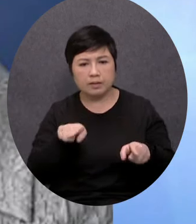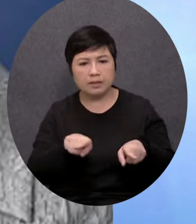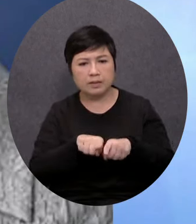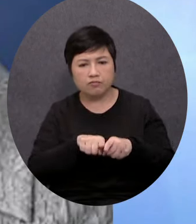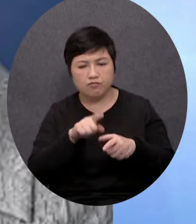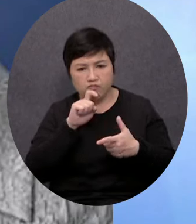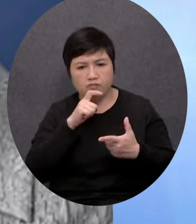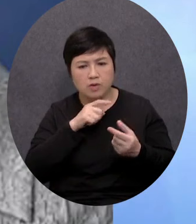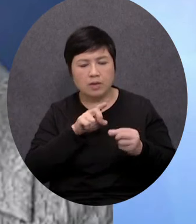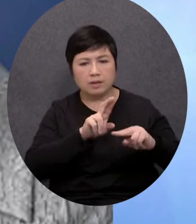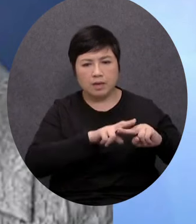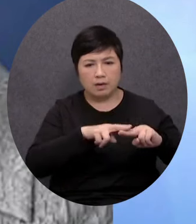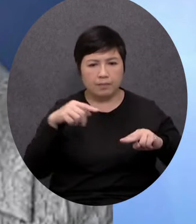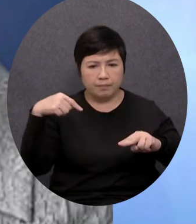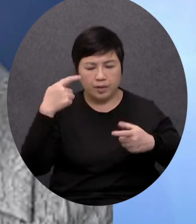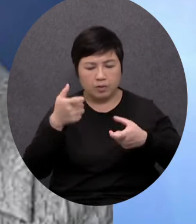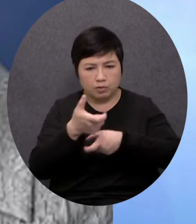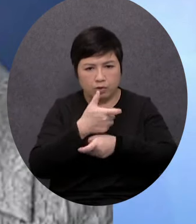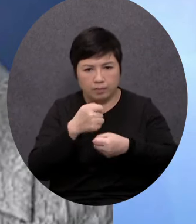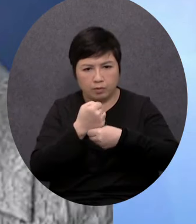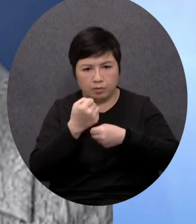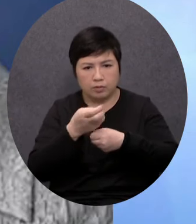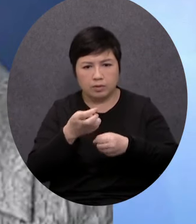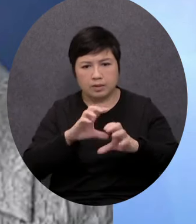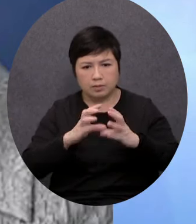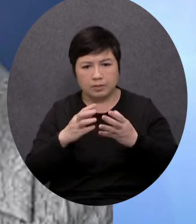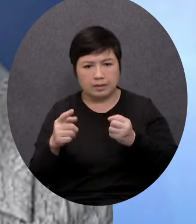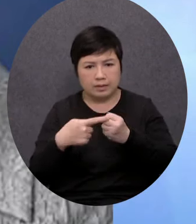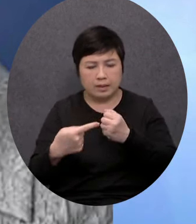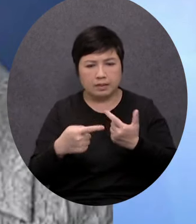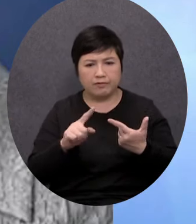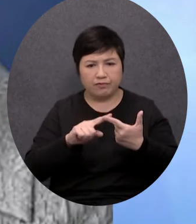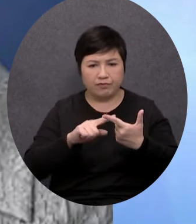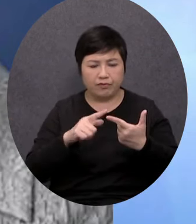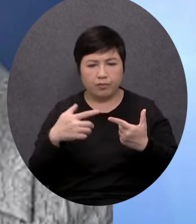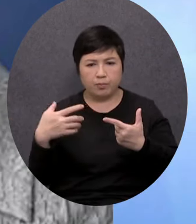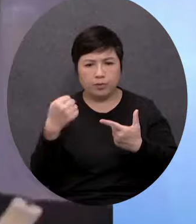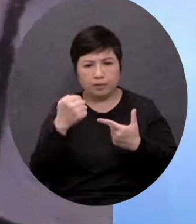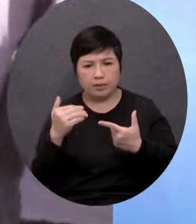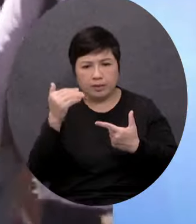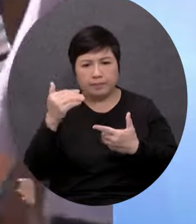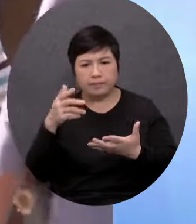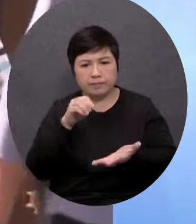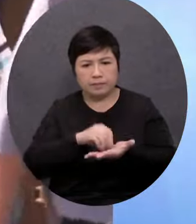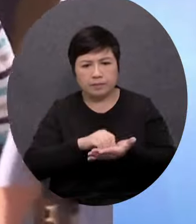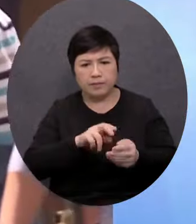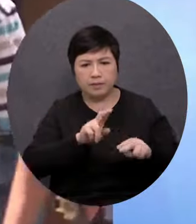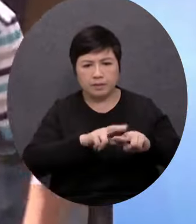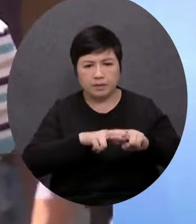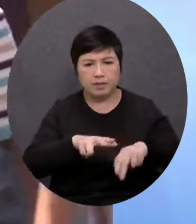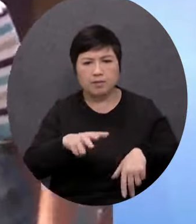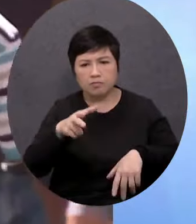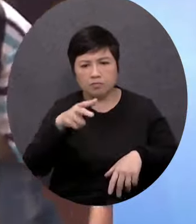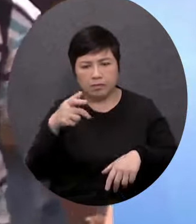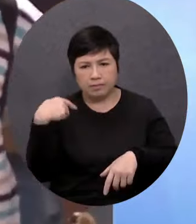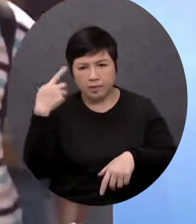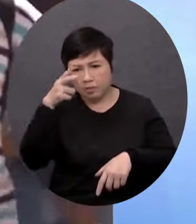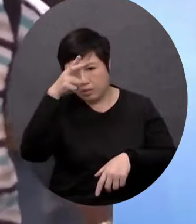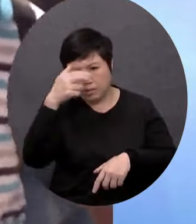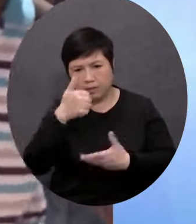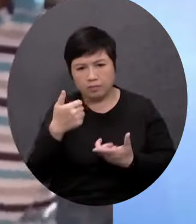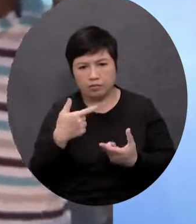持召開中美商貿工作組第一次副部長級會議，就落實兩國元首會晤和近期通